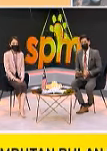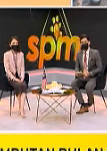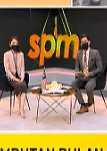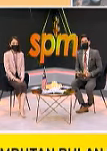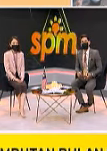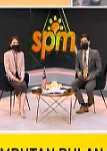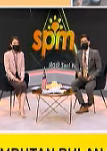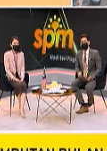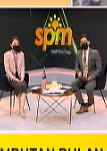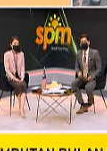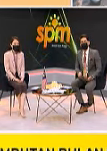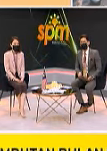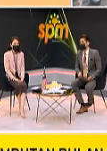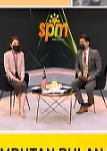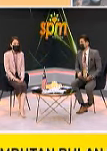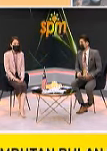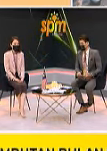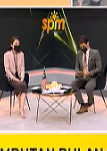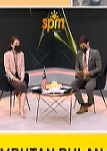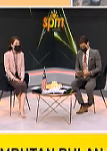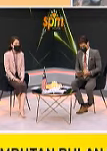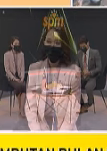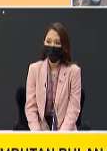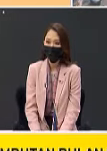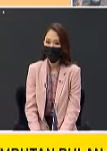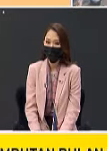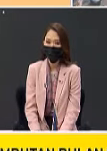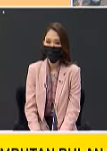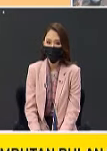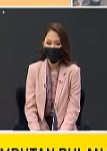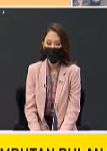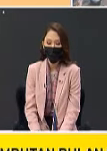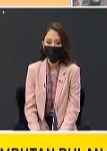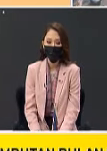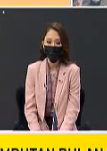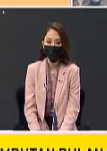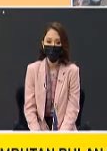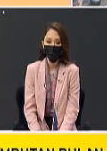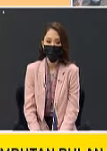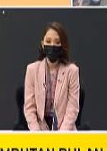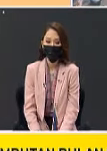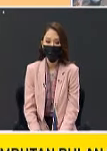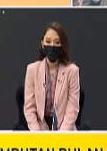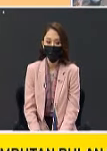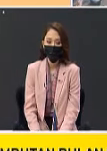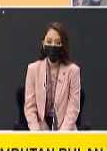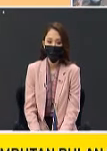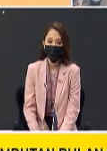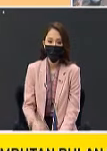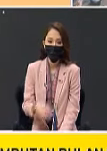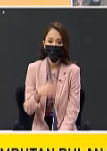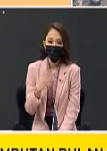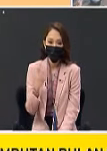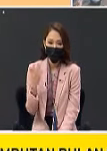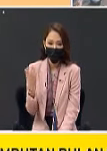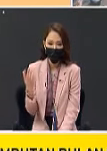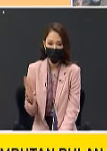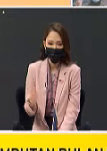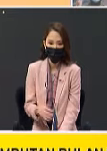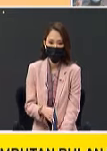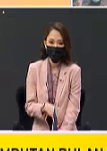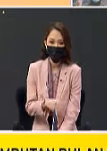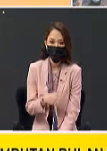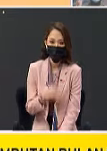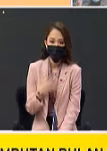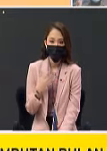kita. Dato', kalau kita cerita berkenaan sambutan merdeka ini, pastinya akan melibatkan peserta